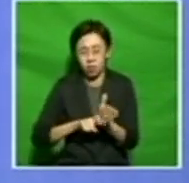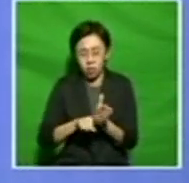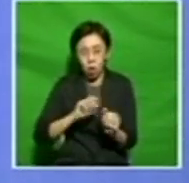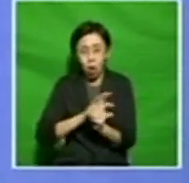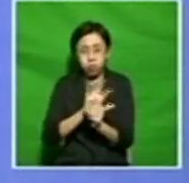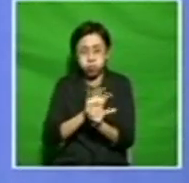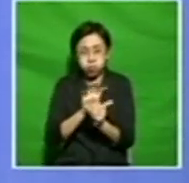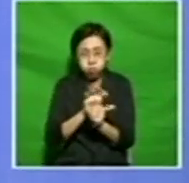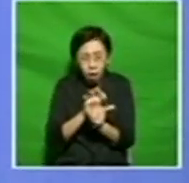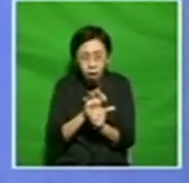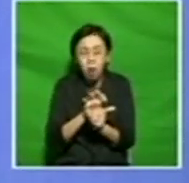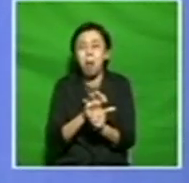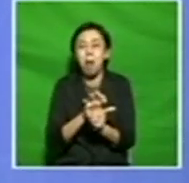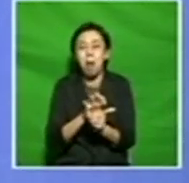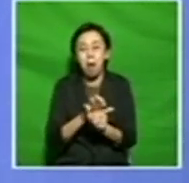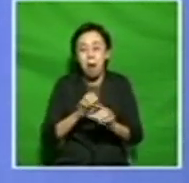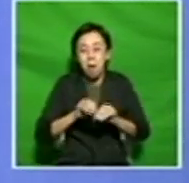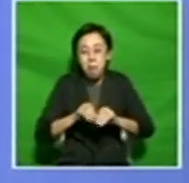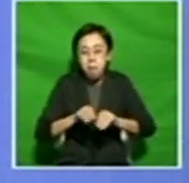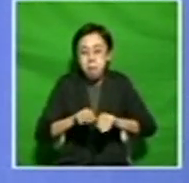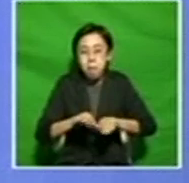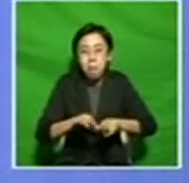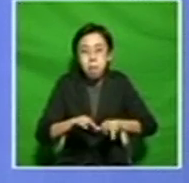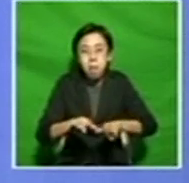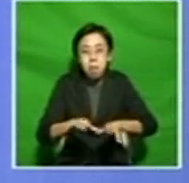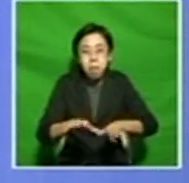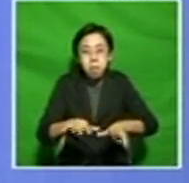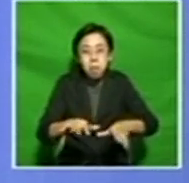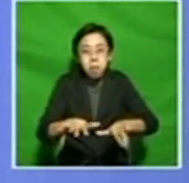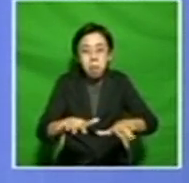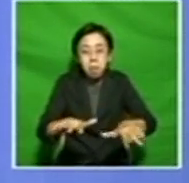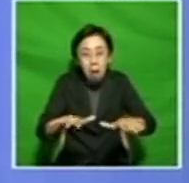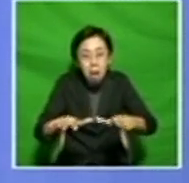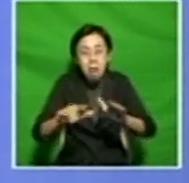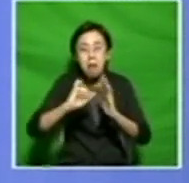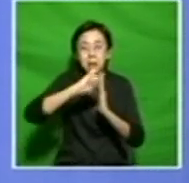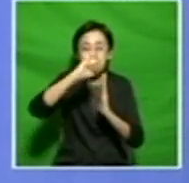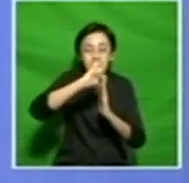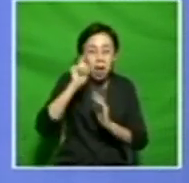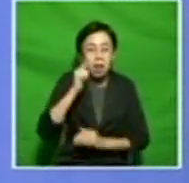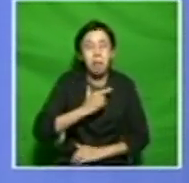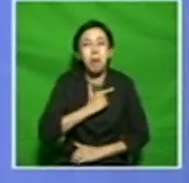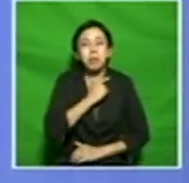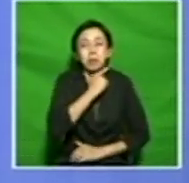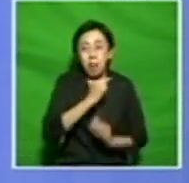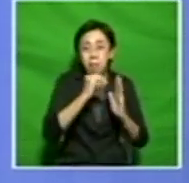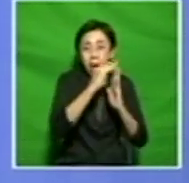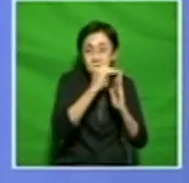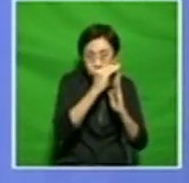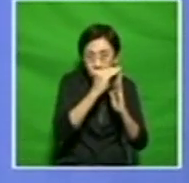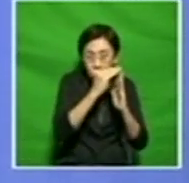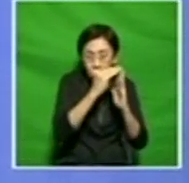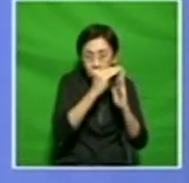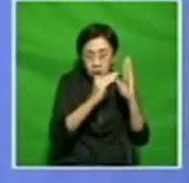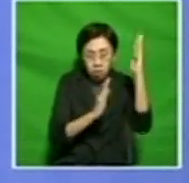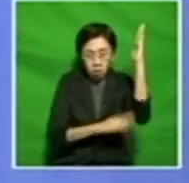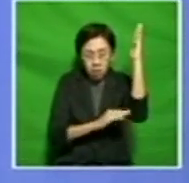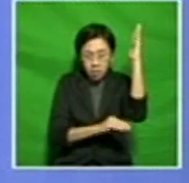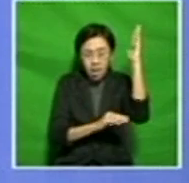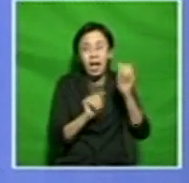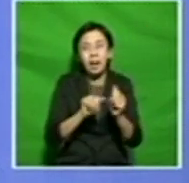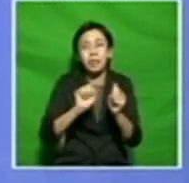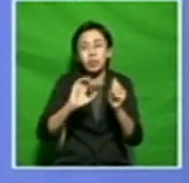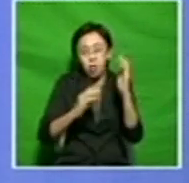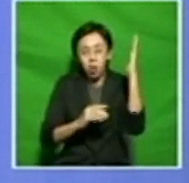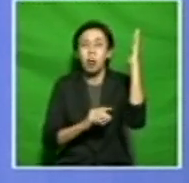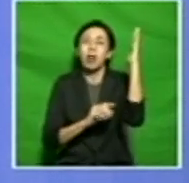ดนั้นแพร่หลายและมีตั้งแต่เชียงใหม่แม่ฮ่องสอนในภาคเหนือลงไปจนกระทั่งถึงสุไหงโกลกยะลาน